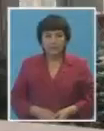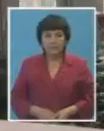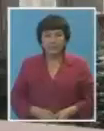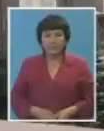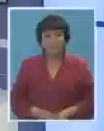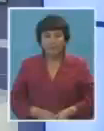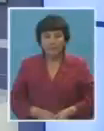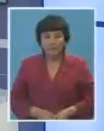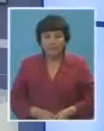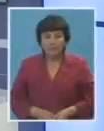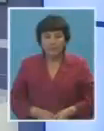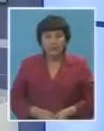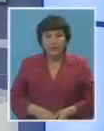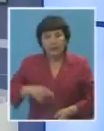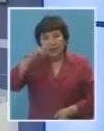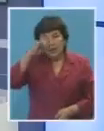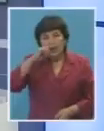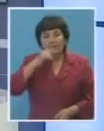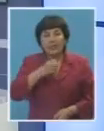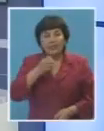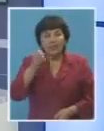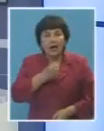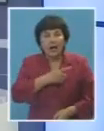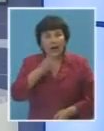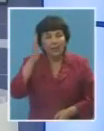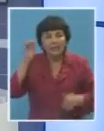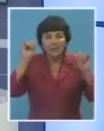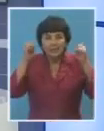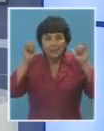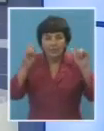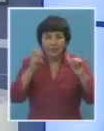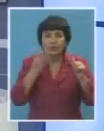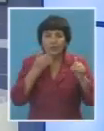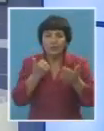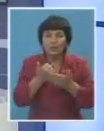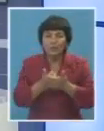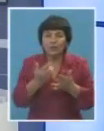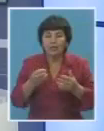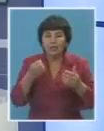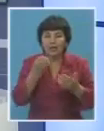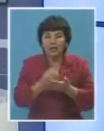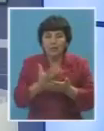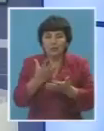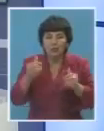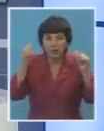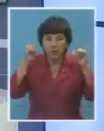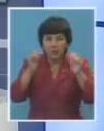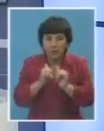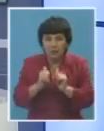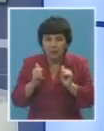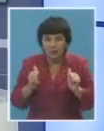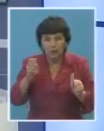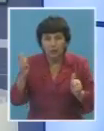телеарнасы. Қазақтың ақбас сиыры мал шаруашылығы саласы бойынша ұлттық бренд. Өңірде асыл тұқымды ірі қара малын көбейту,